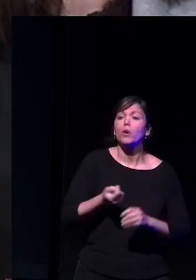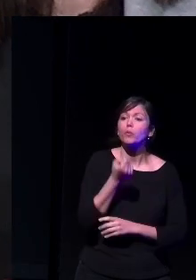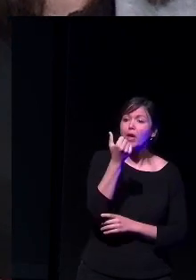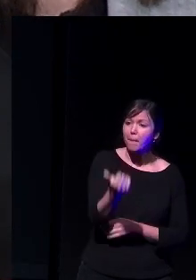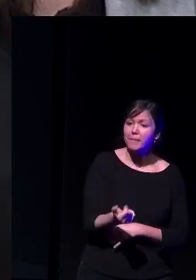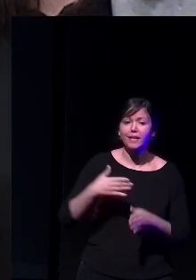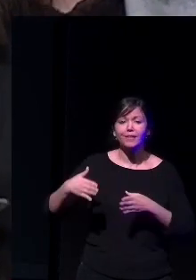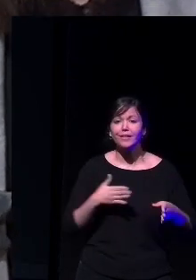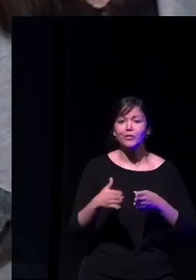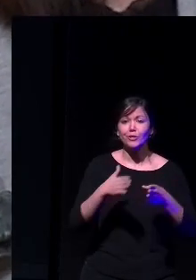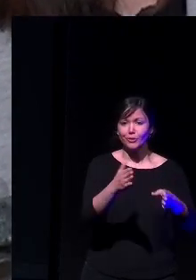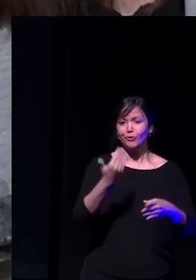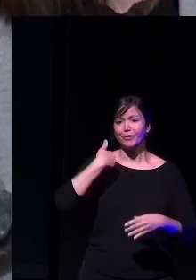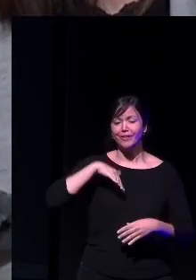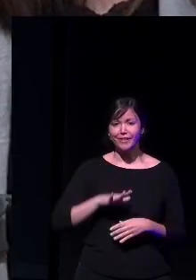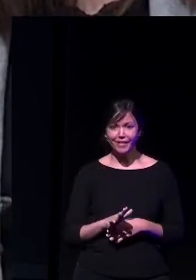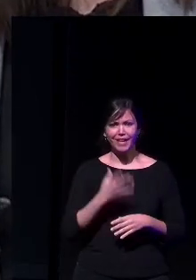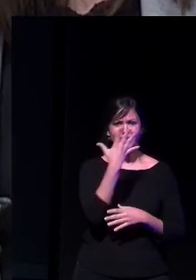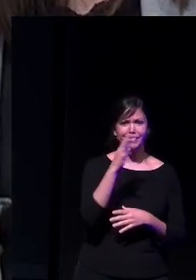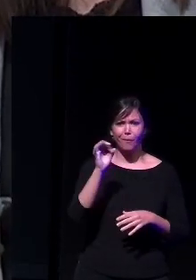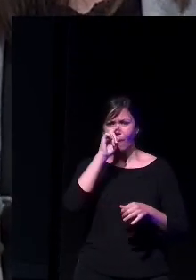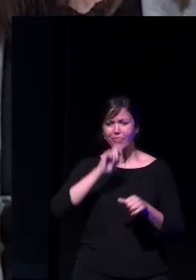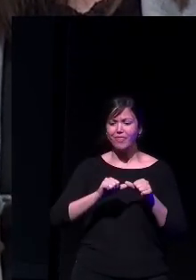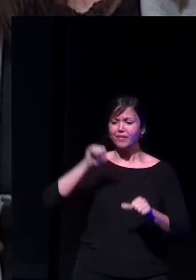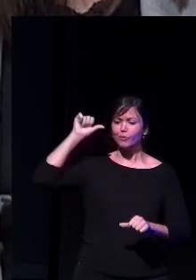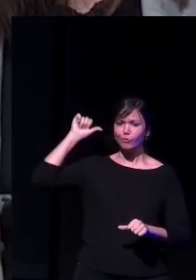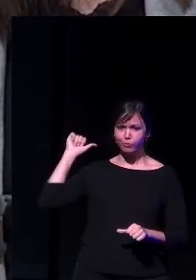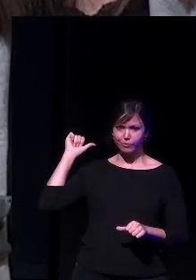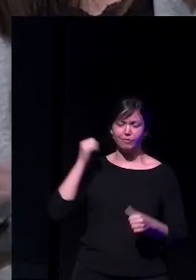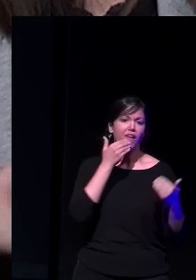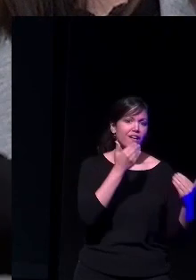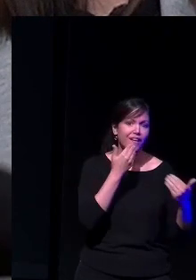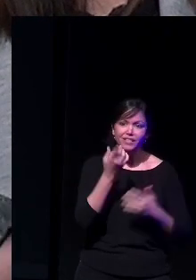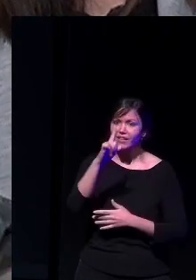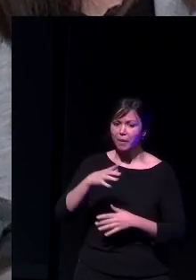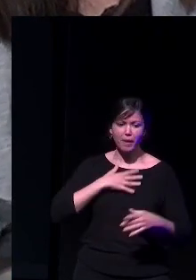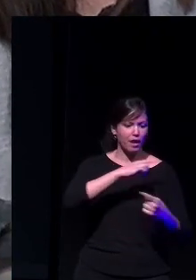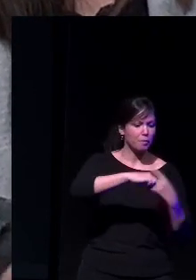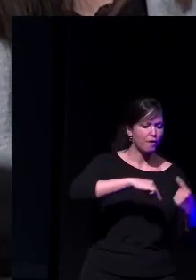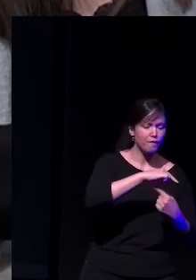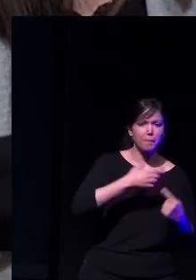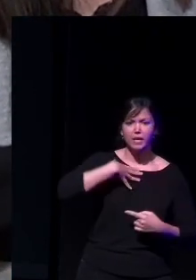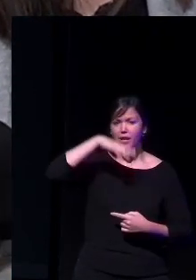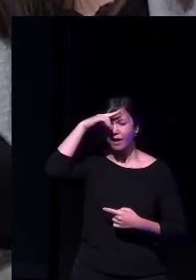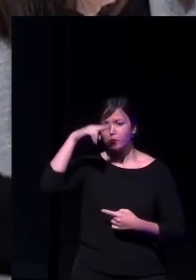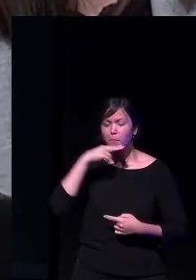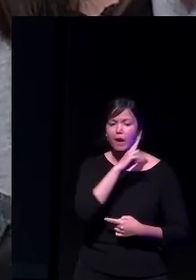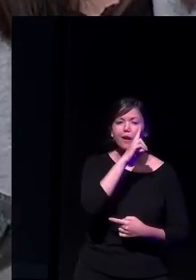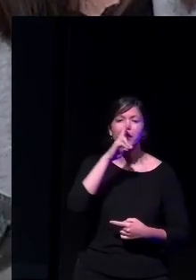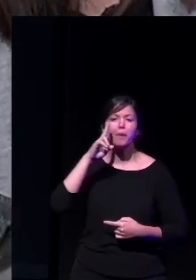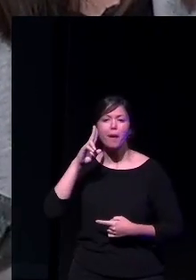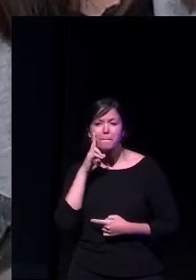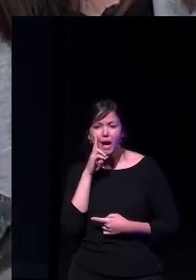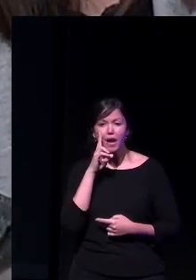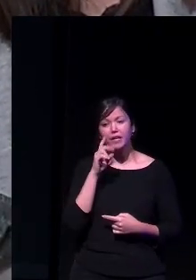aquesta trajectòria que hem tingut després de 50 anys. Agrair molt a la meva família, al meu pare, a la meva mare,